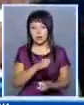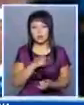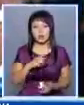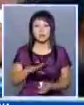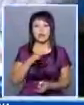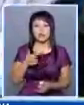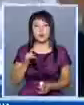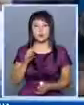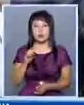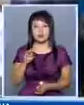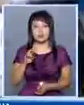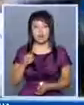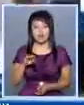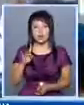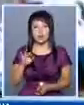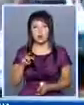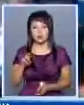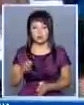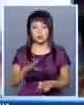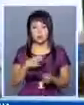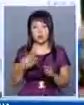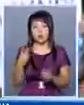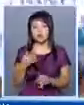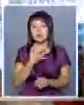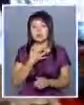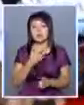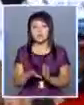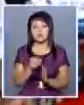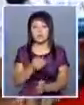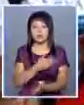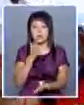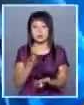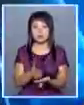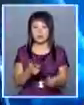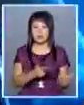штатының бұрынғы губернаторы Ромниге америкалықтардың тек 43% ғана дауыс беруге дайын.